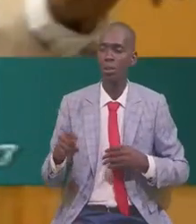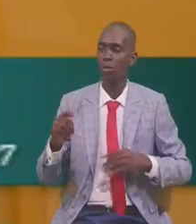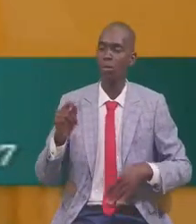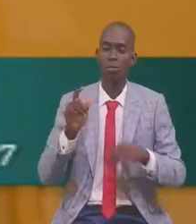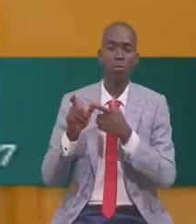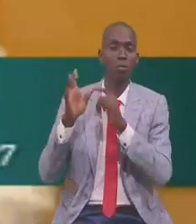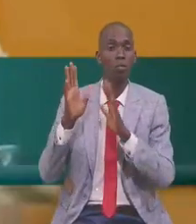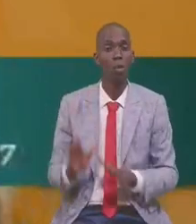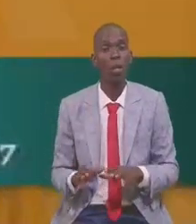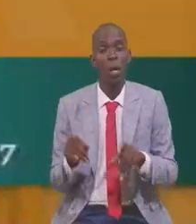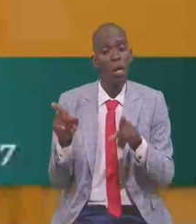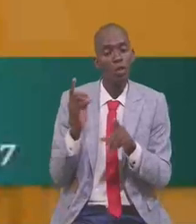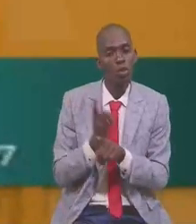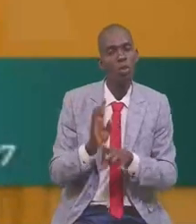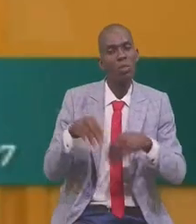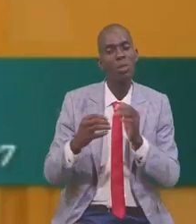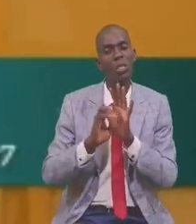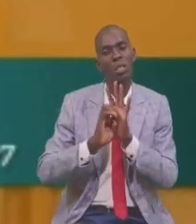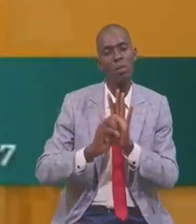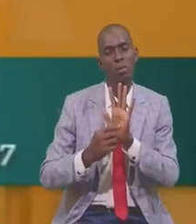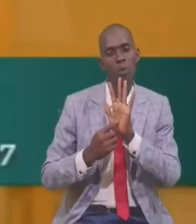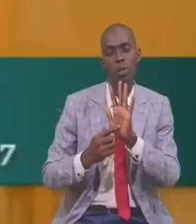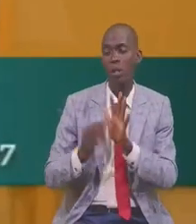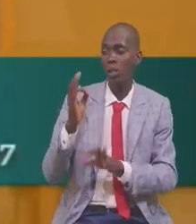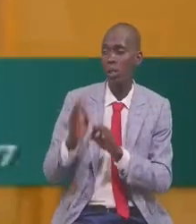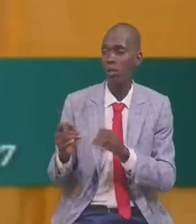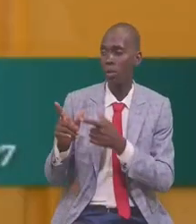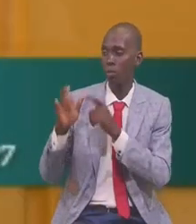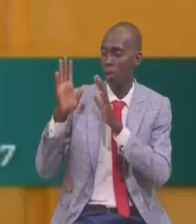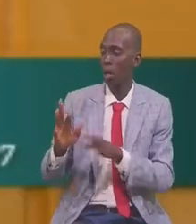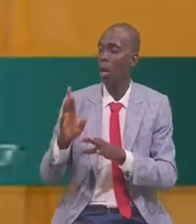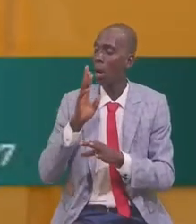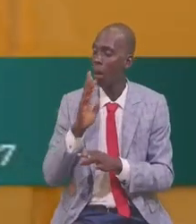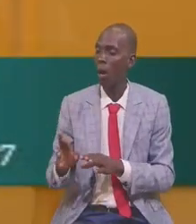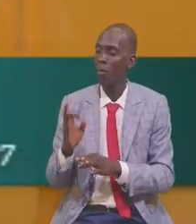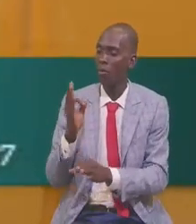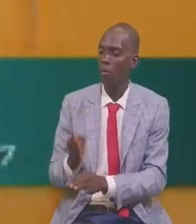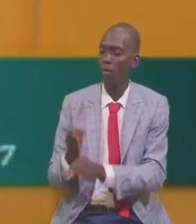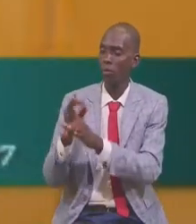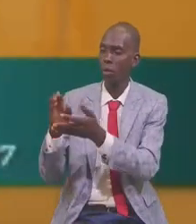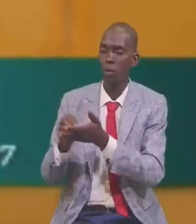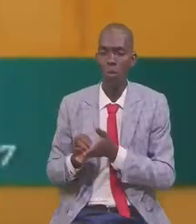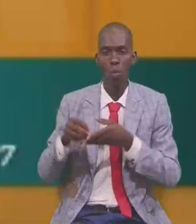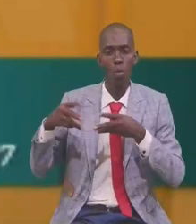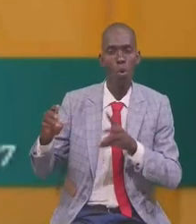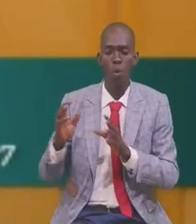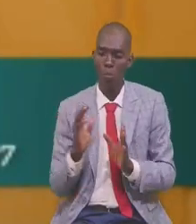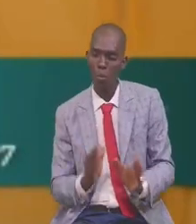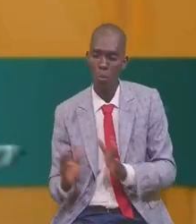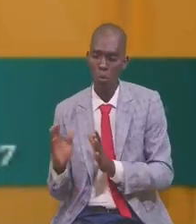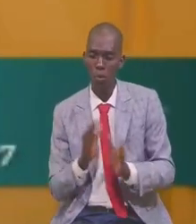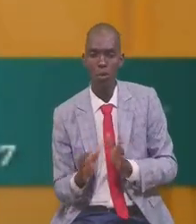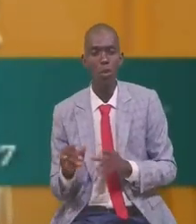font, qu'est-ce que je suis censé faire? Comment est-ce que je suis censé me préparer? Comment je suis censé